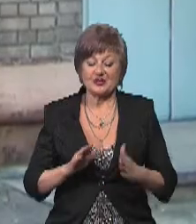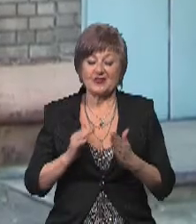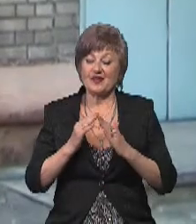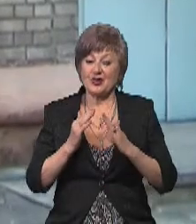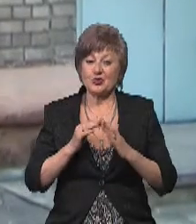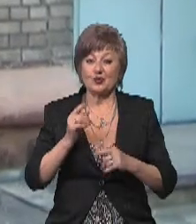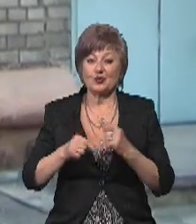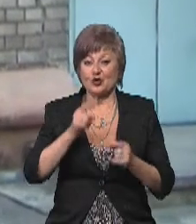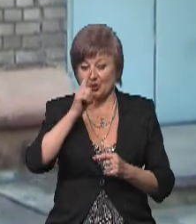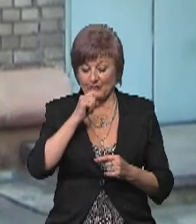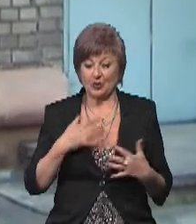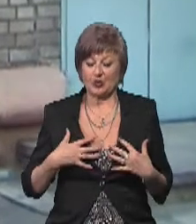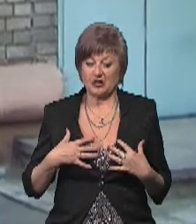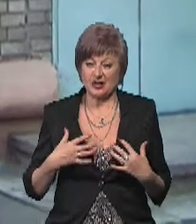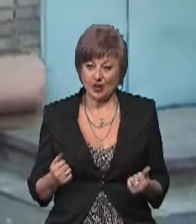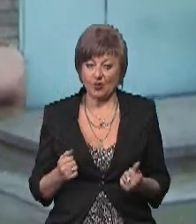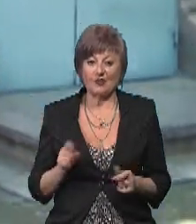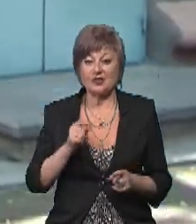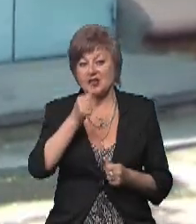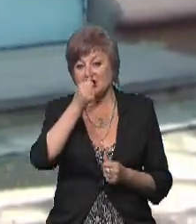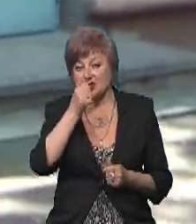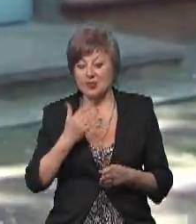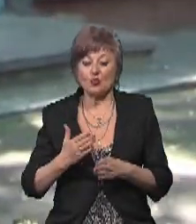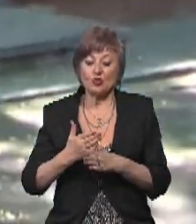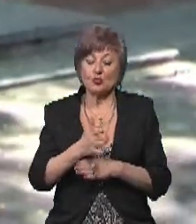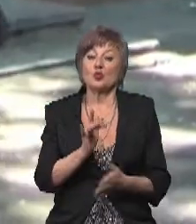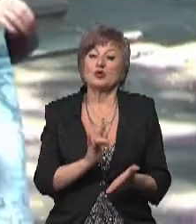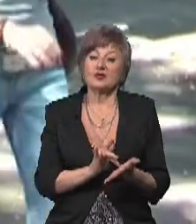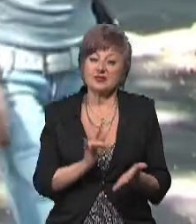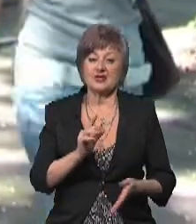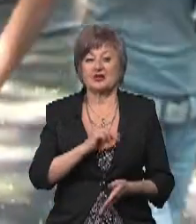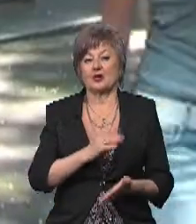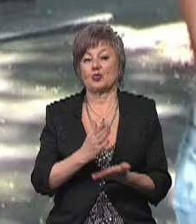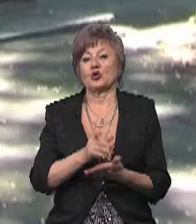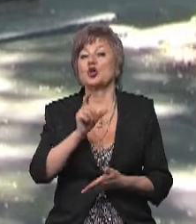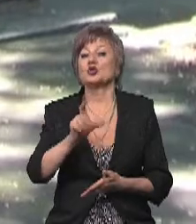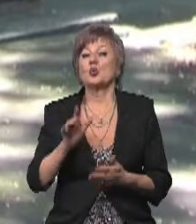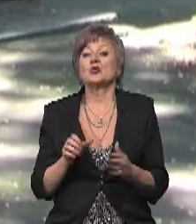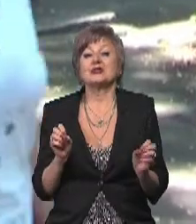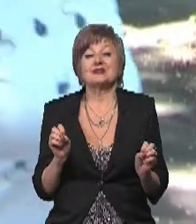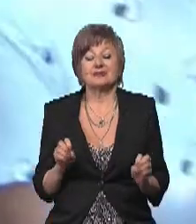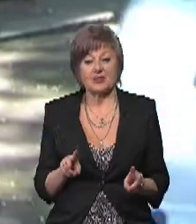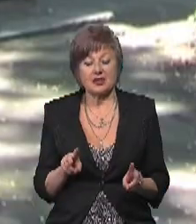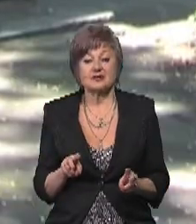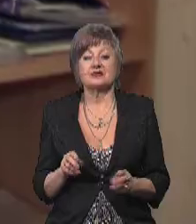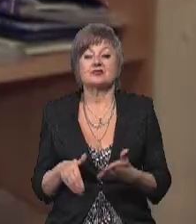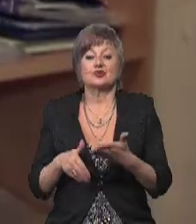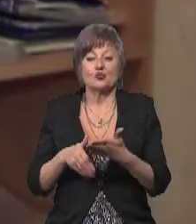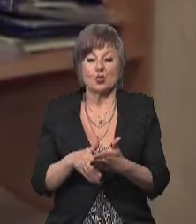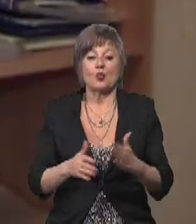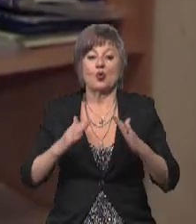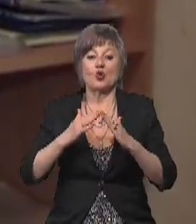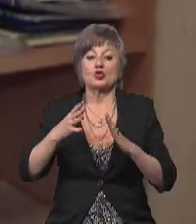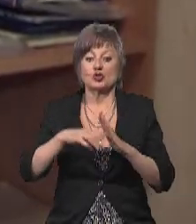через поганий стан здоров'я та не може прийти до центру, працюють фахівці відділення соціальної допомоги вдома.